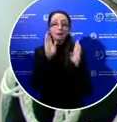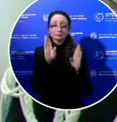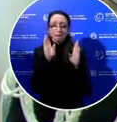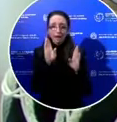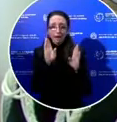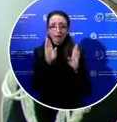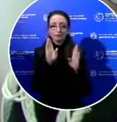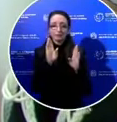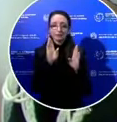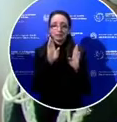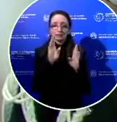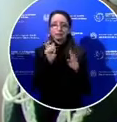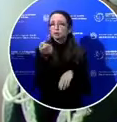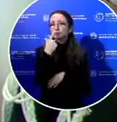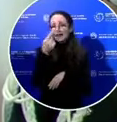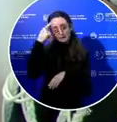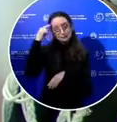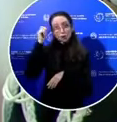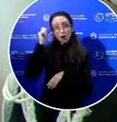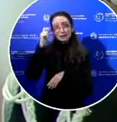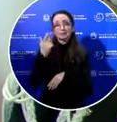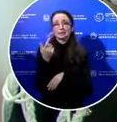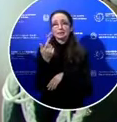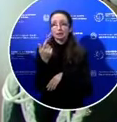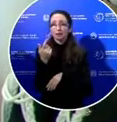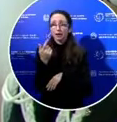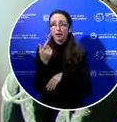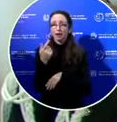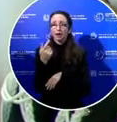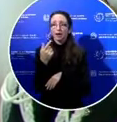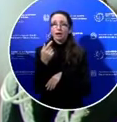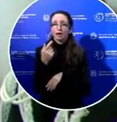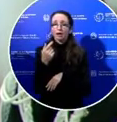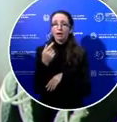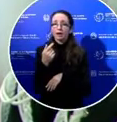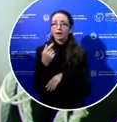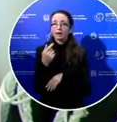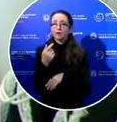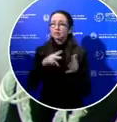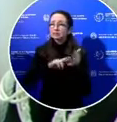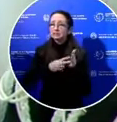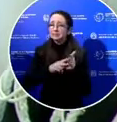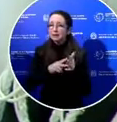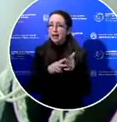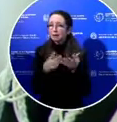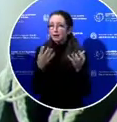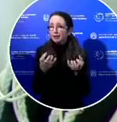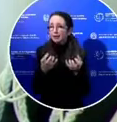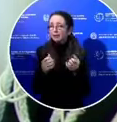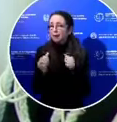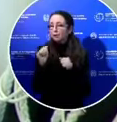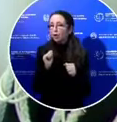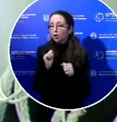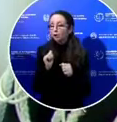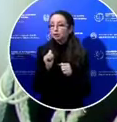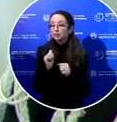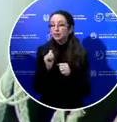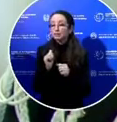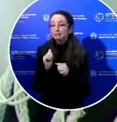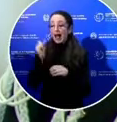procurarsi le nuove sostanze psicoattive. Il nostro sistema nazionale di allerta precoce segnala l'ingresso di queste nuove